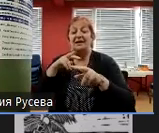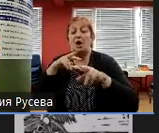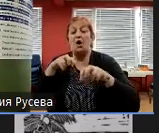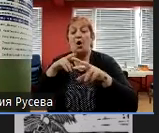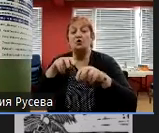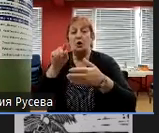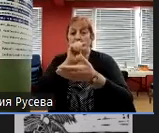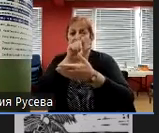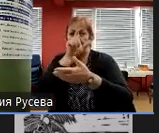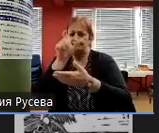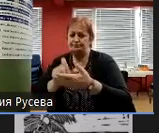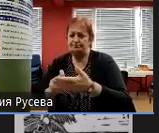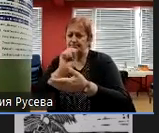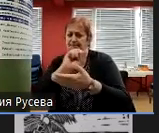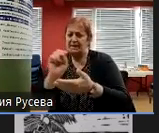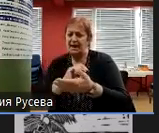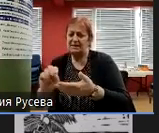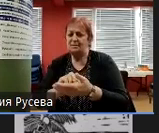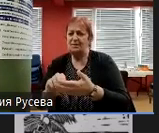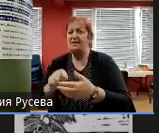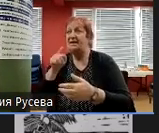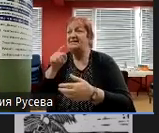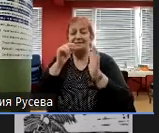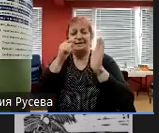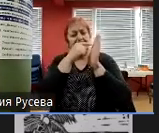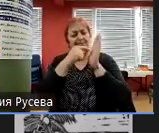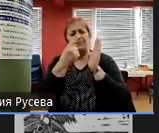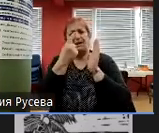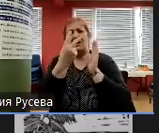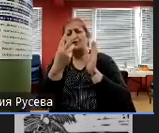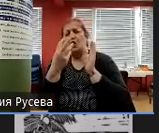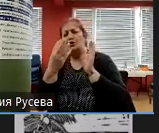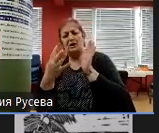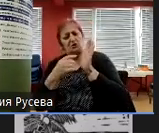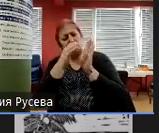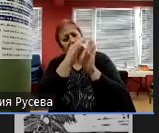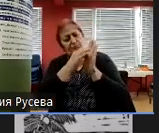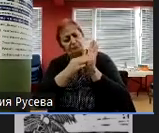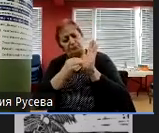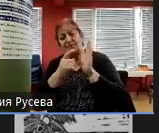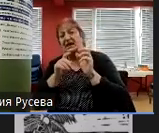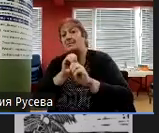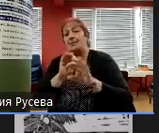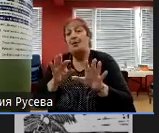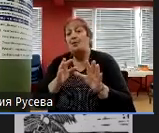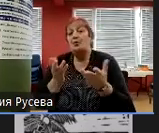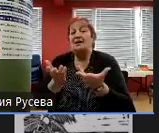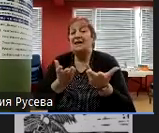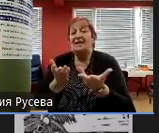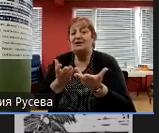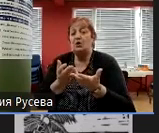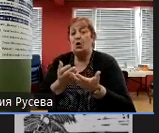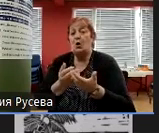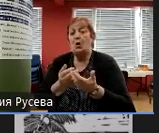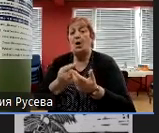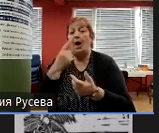списък и с тези точки и да видите да не сте пропуснали нещо, като първото е избор